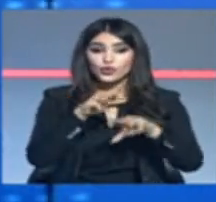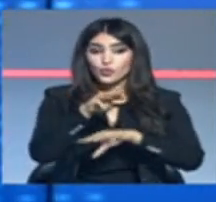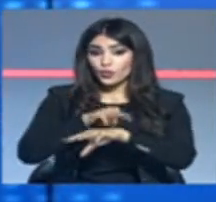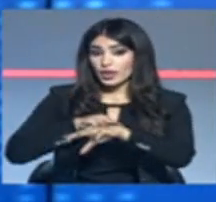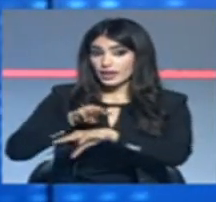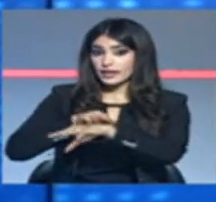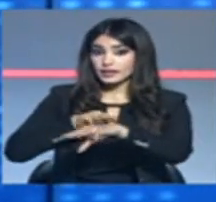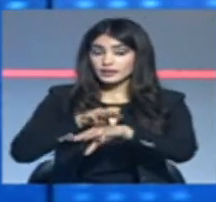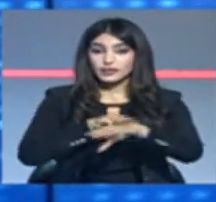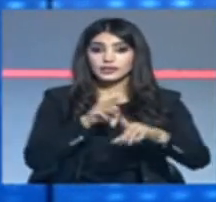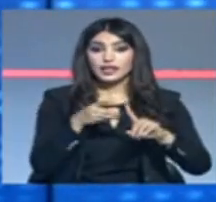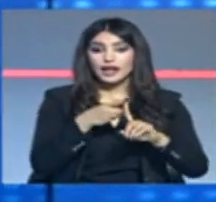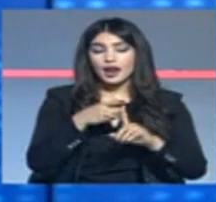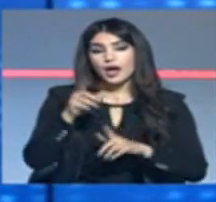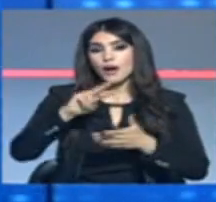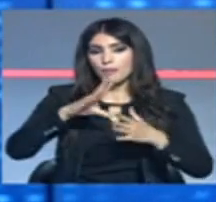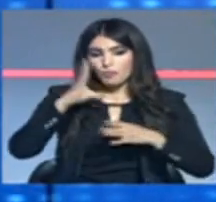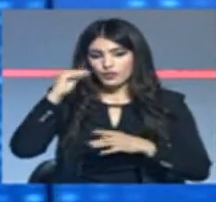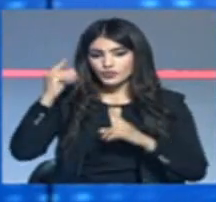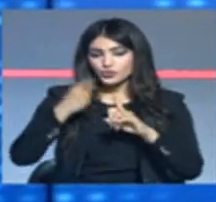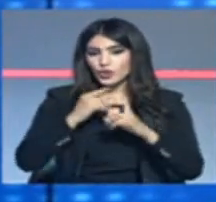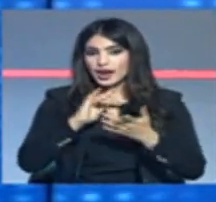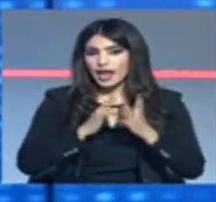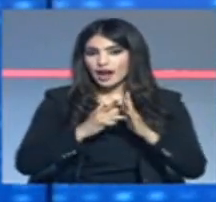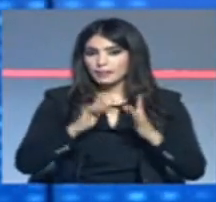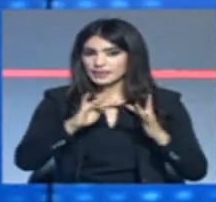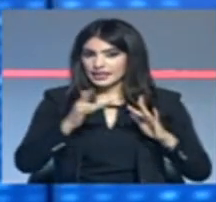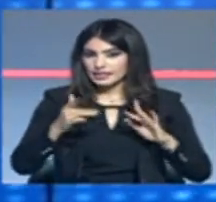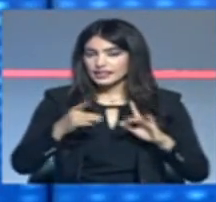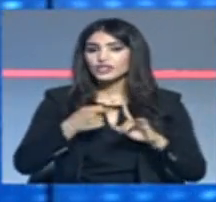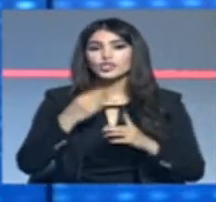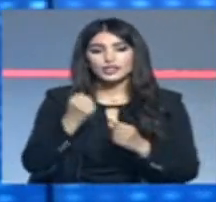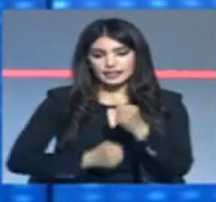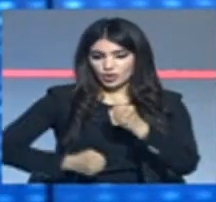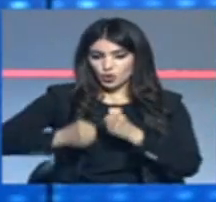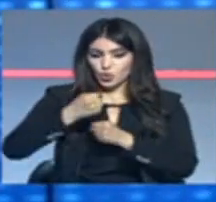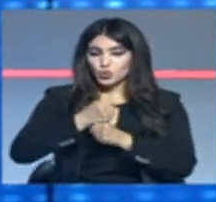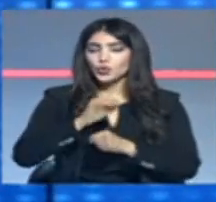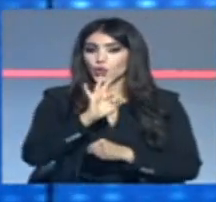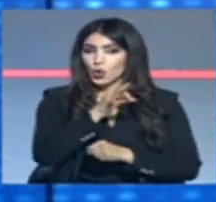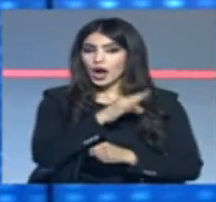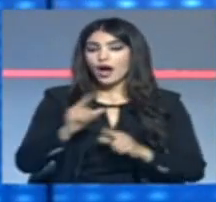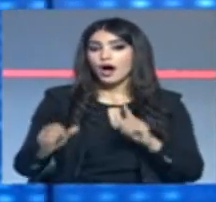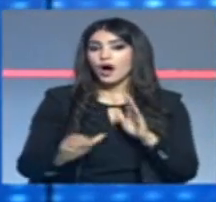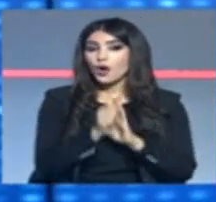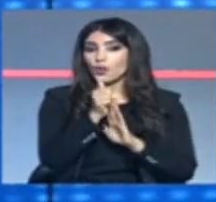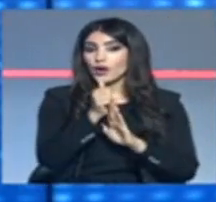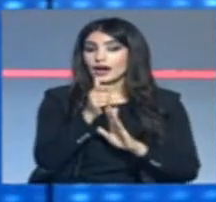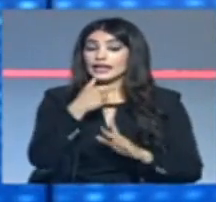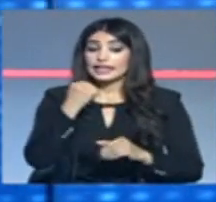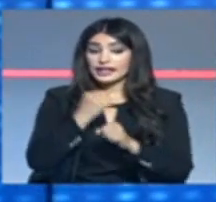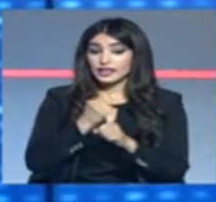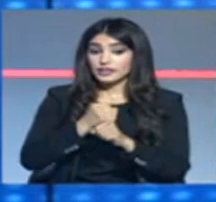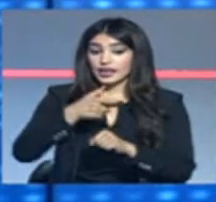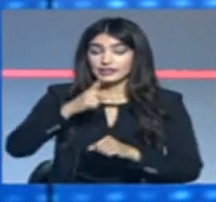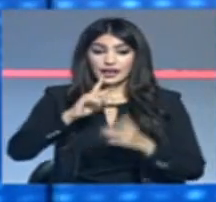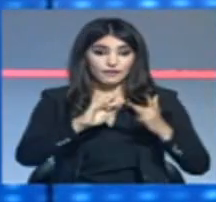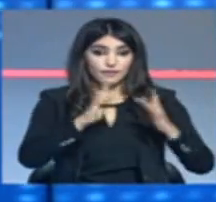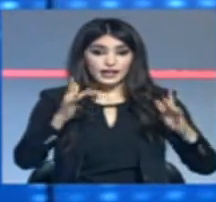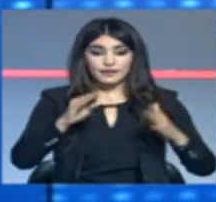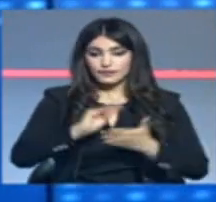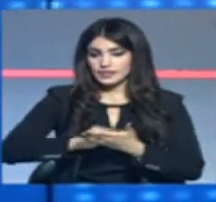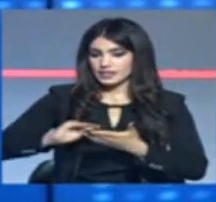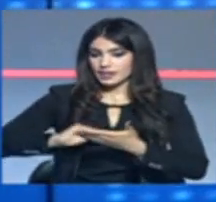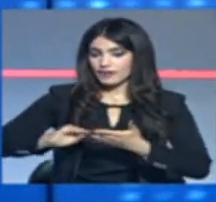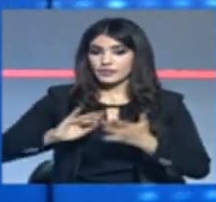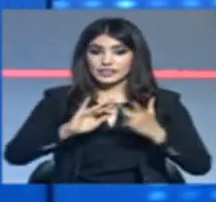يحطوا في لي بورنوي في بروفيسيونيل اللي وعدنا بهم سي حضروا قاعدين يحطوا فيهم. اول اكثر حاجه نخدموا عليها الرقمنه في